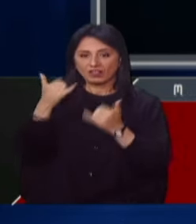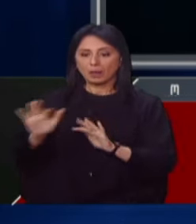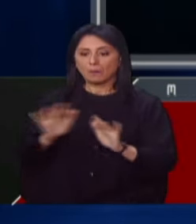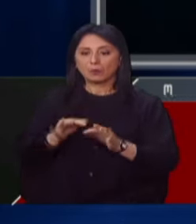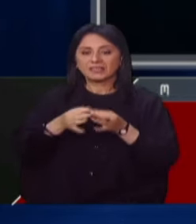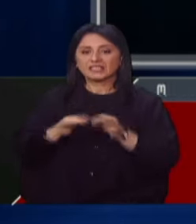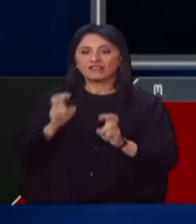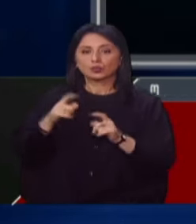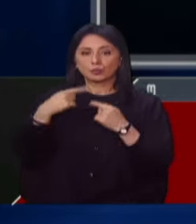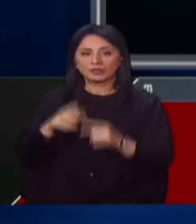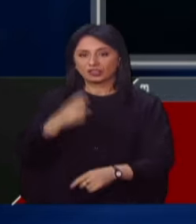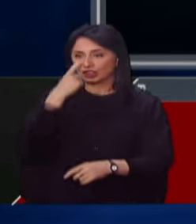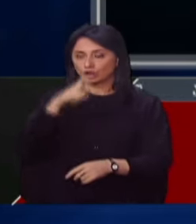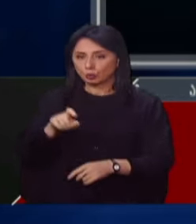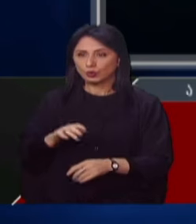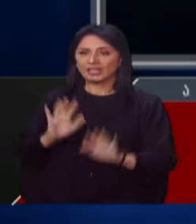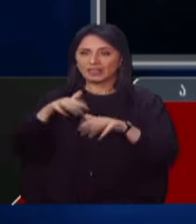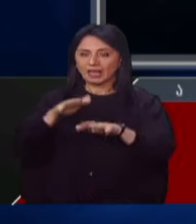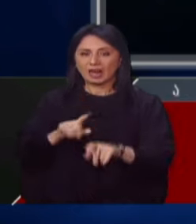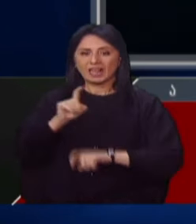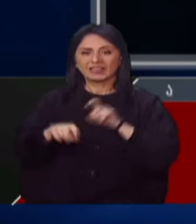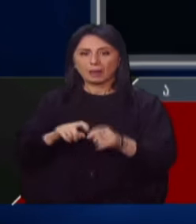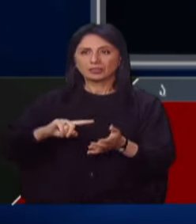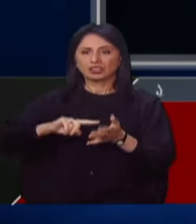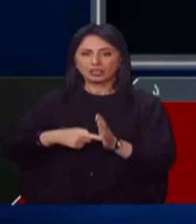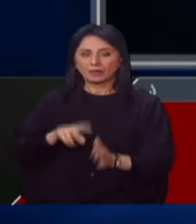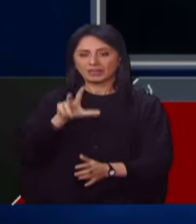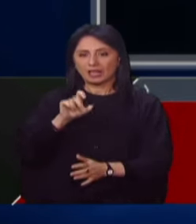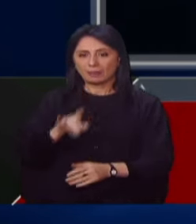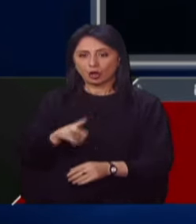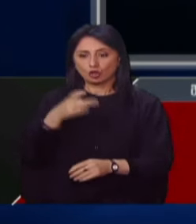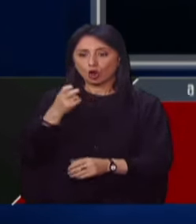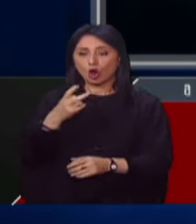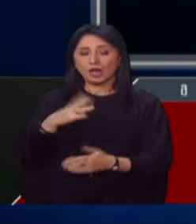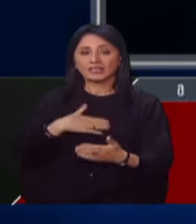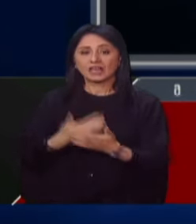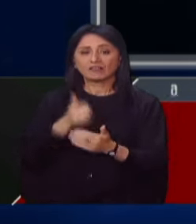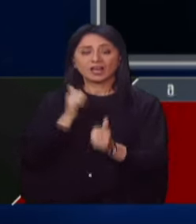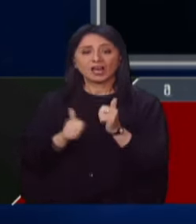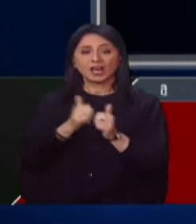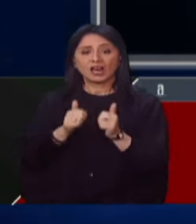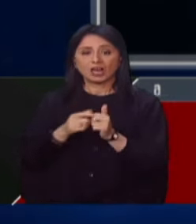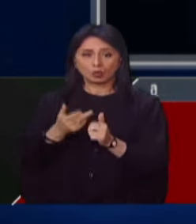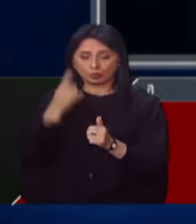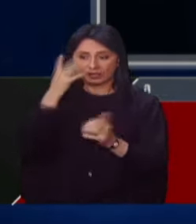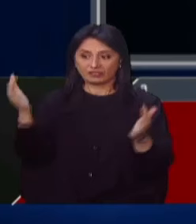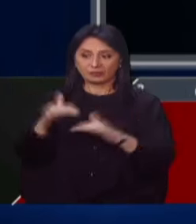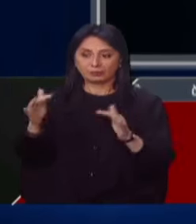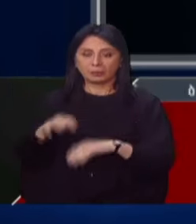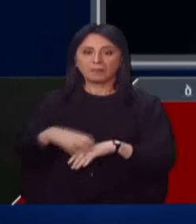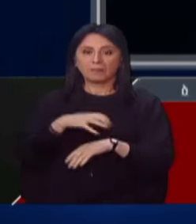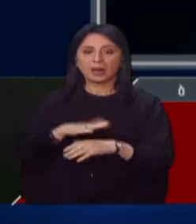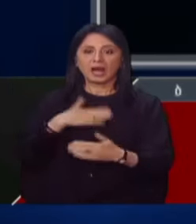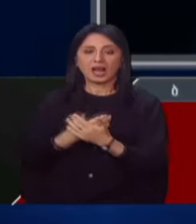მოძრაობა თავისუფლებისთვის, ჯიუტი, ტალღა, ნაბიჯი, წერტილი, დაფიონი, რომლებიც 200-მდე აქტივისტს რეგულარულად უყრიან თავს და უშუალოდ